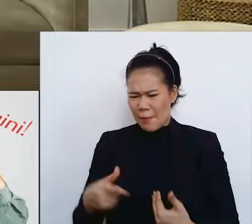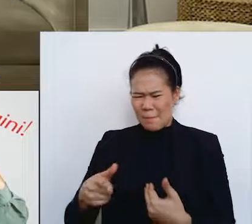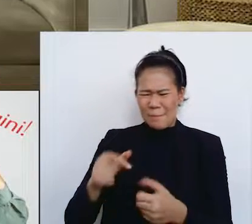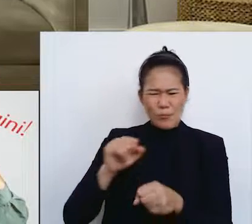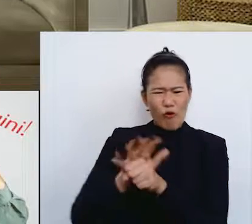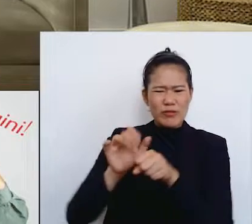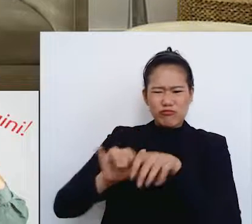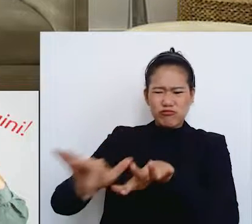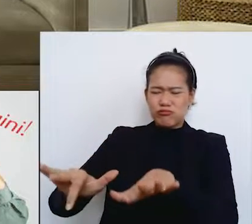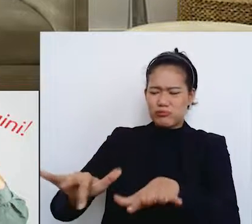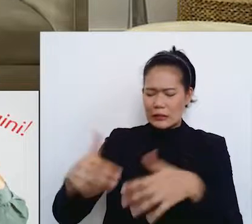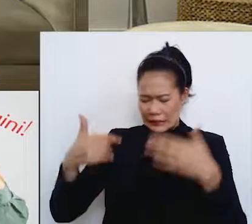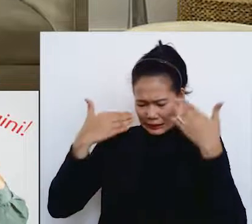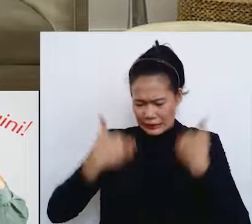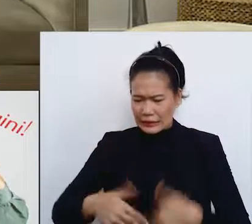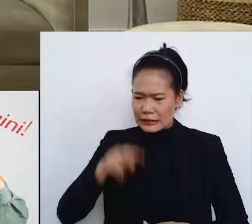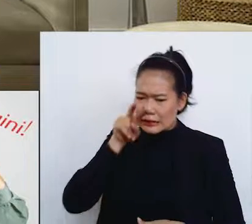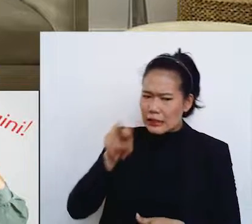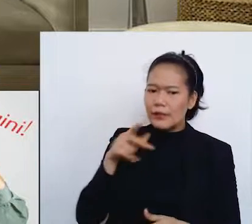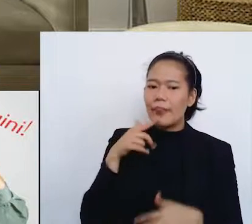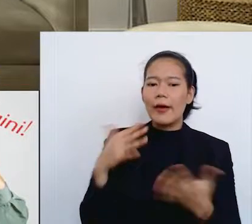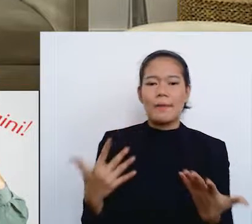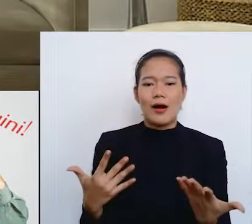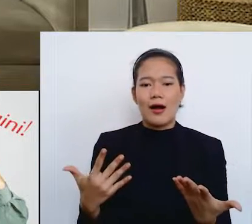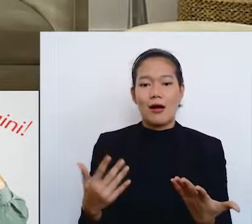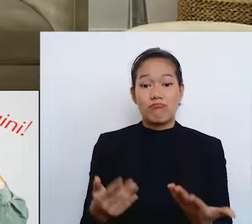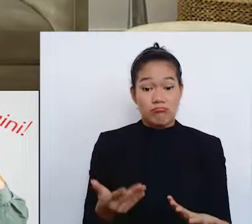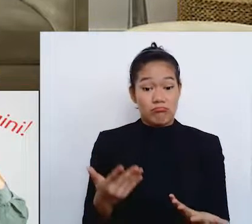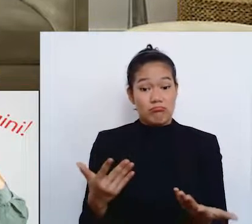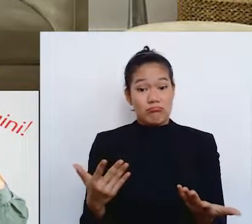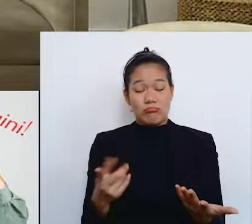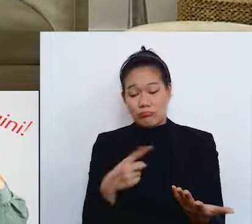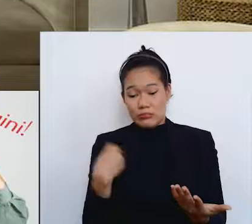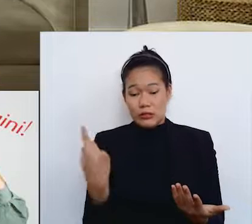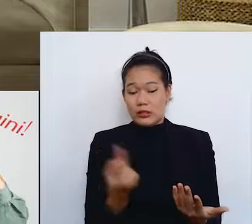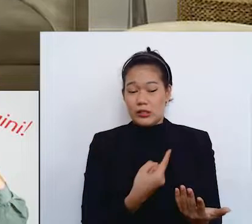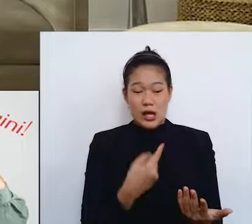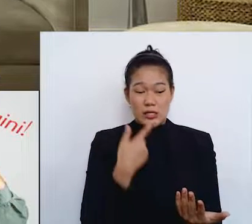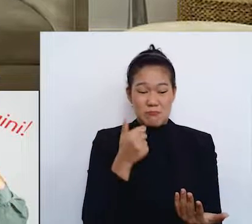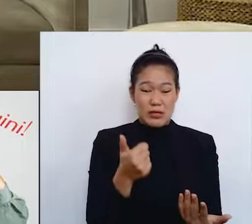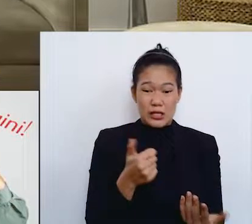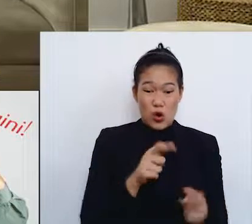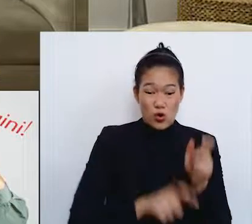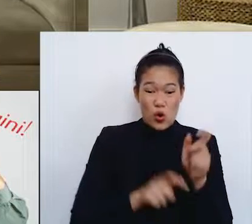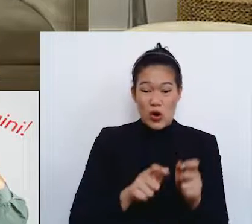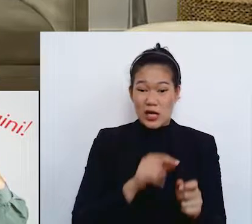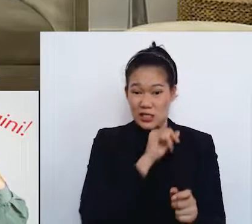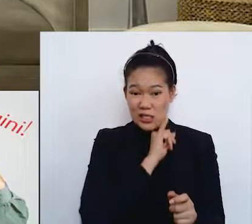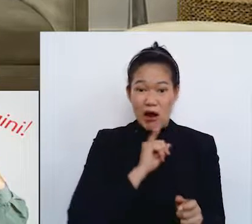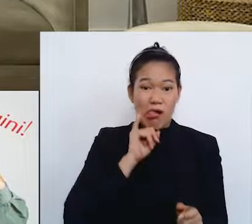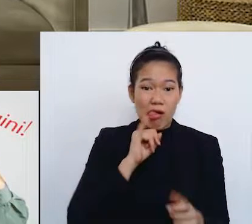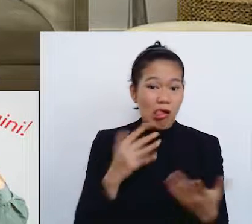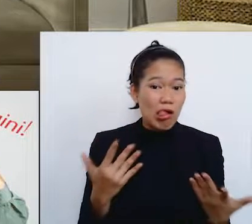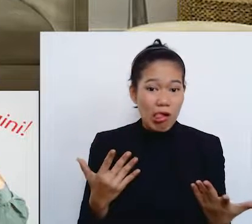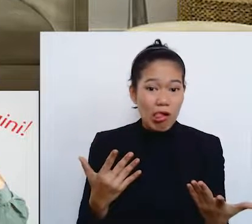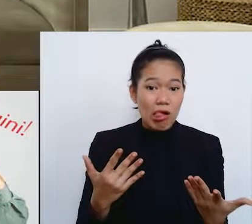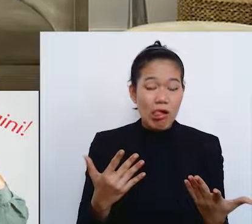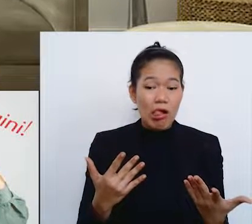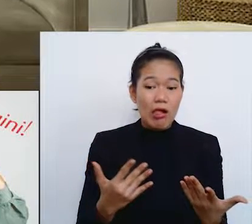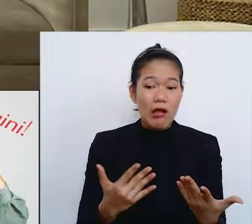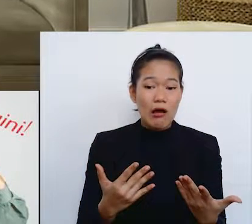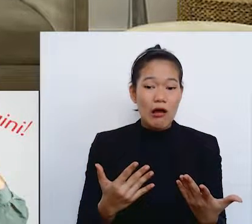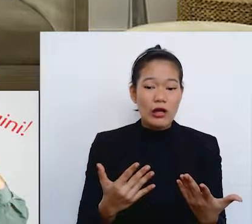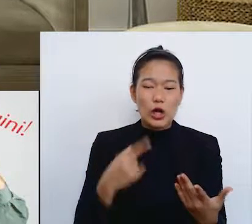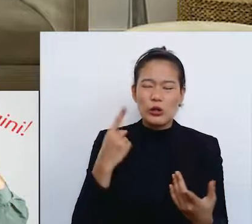menyikapi gurun pandemi ini? Ya, apakah kita menjadi orang seperti orang Israel